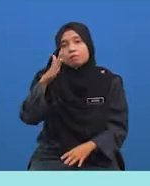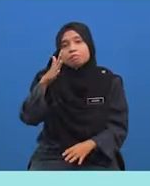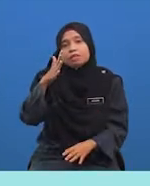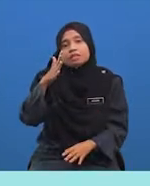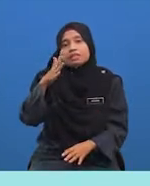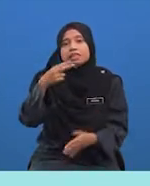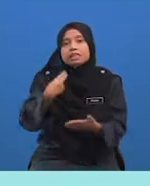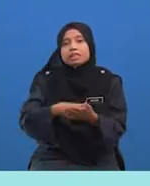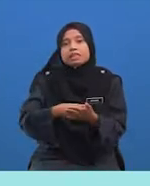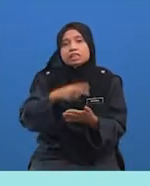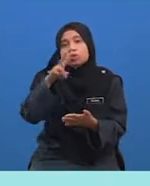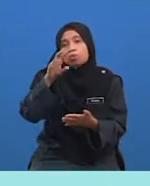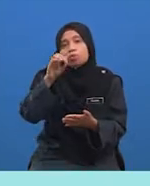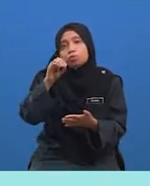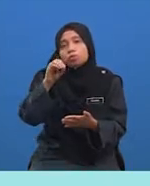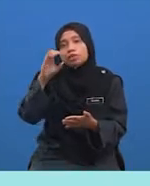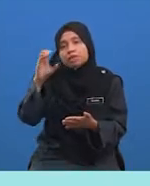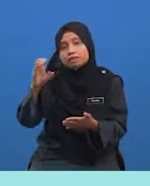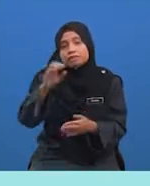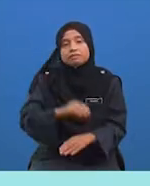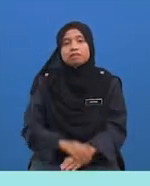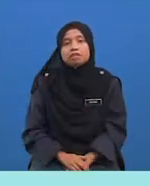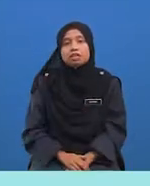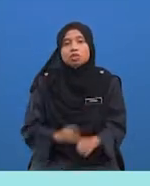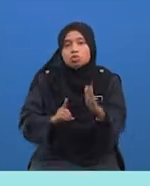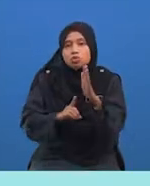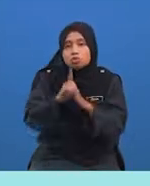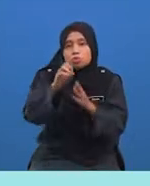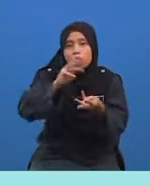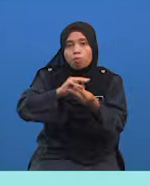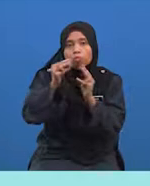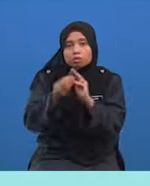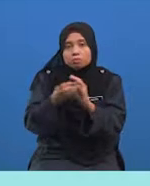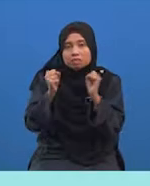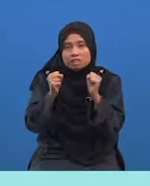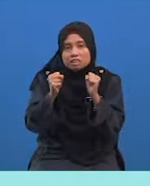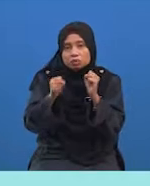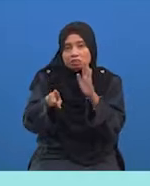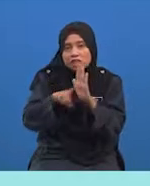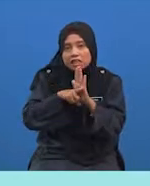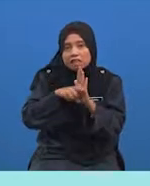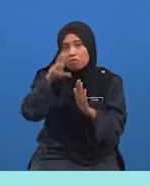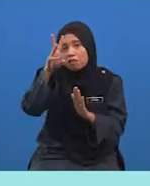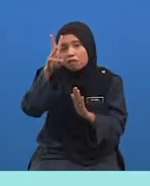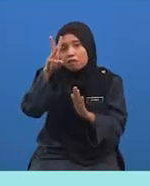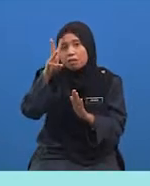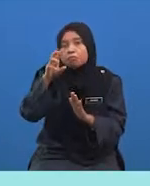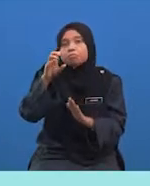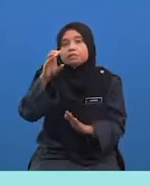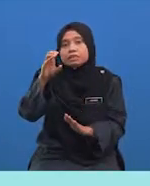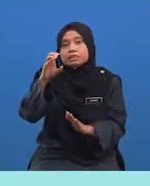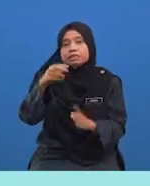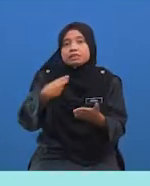hingga 20 darjah Celsius. Suhu musim sejuk negatif 6 darjah Celsius